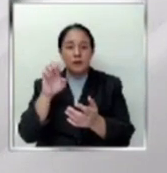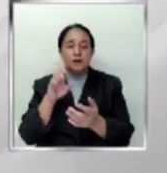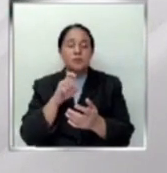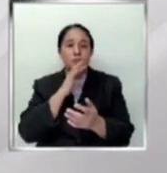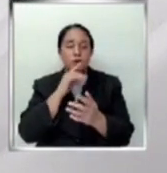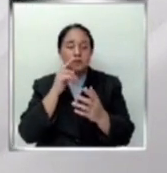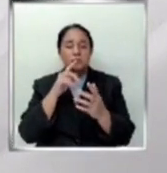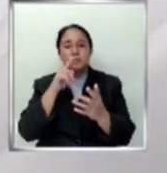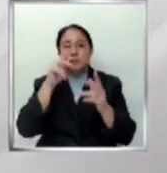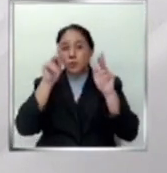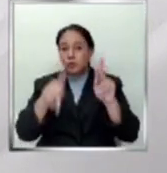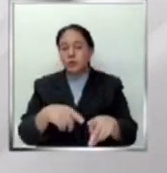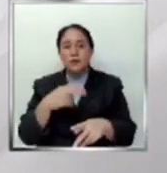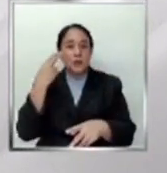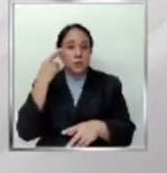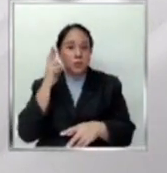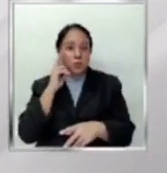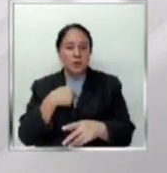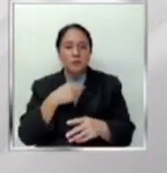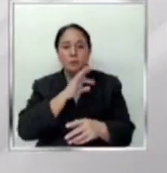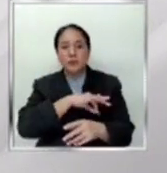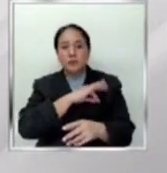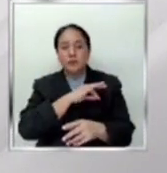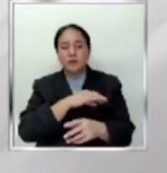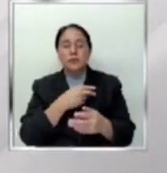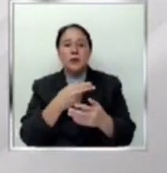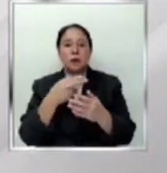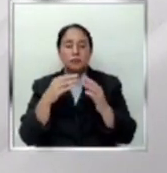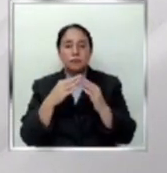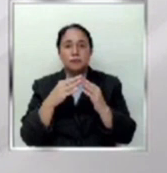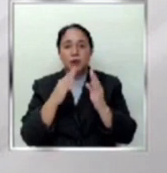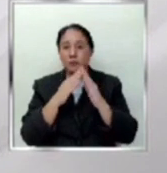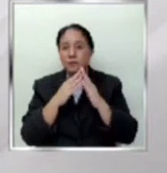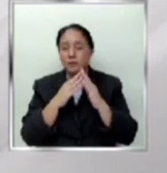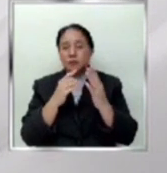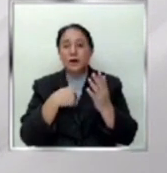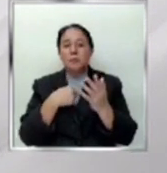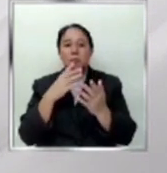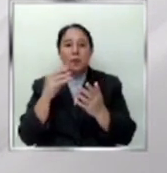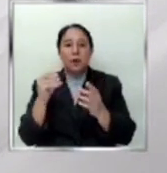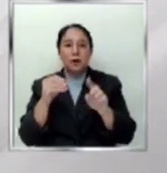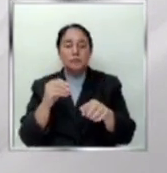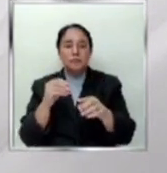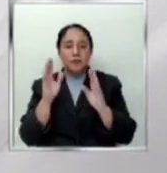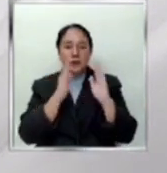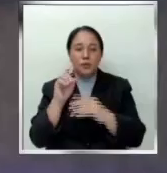Roque na makikinabang sa housing bonds ang mga sinalanta ng Bagyong Odette at ang urban poor.